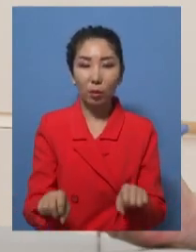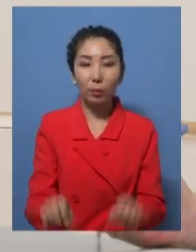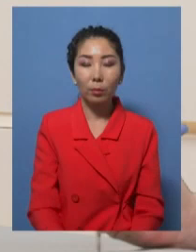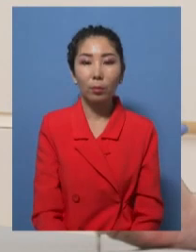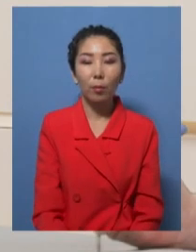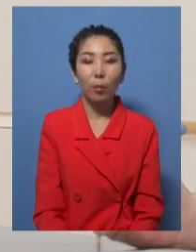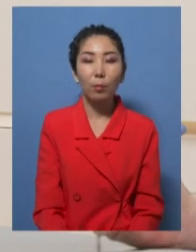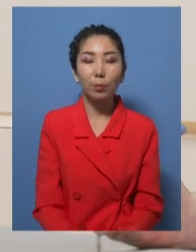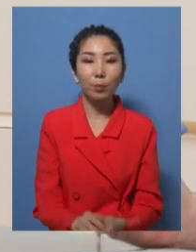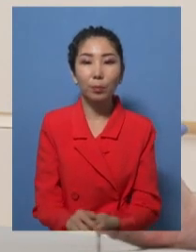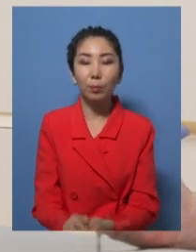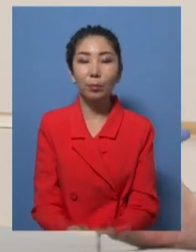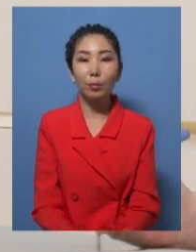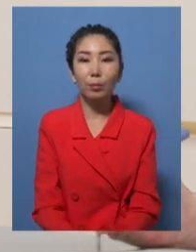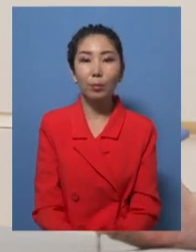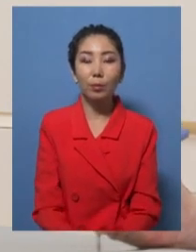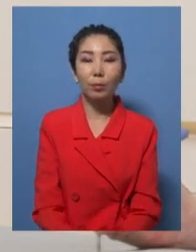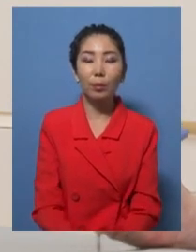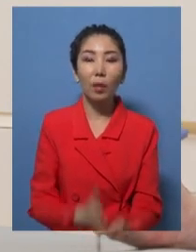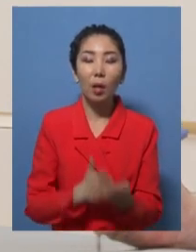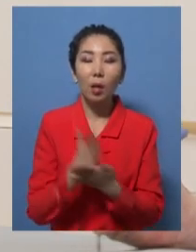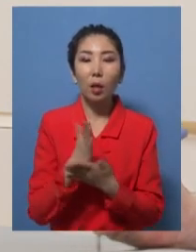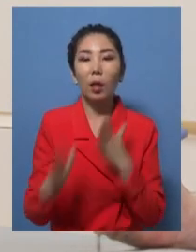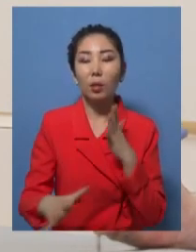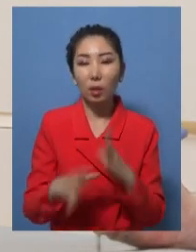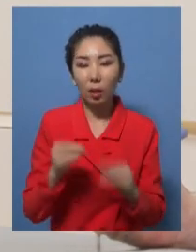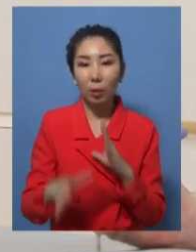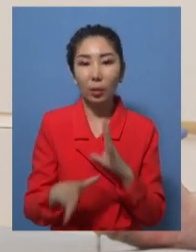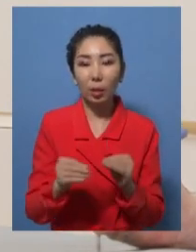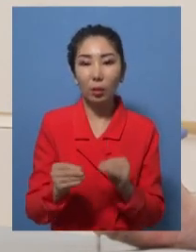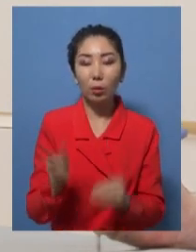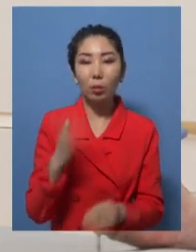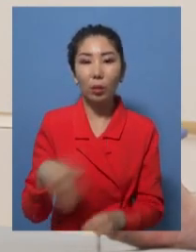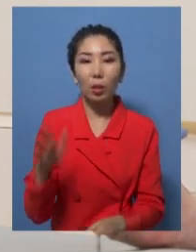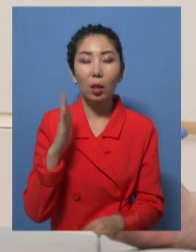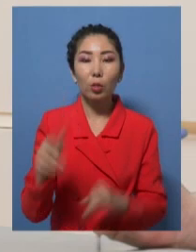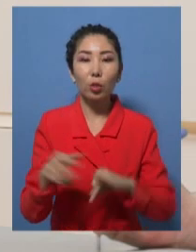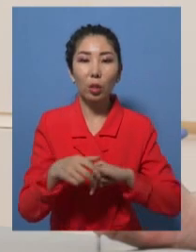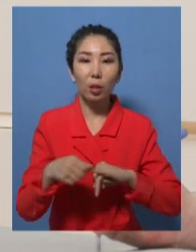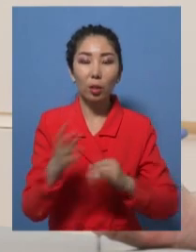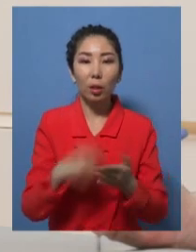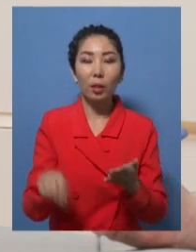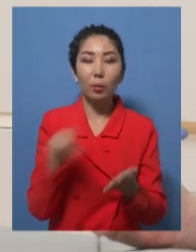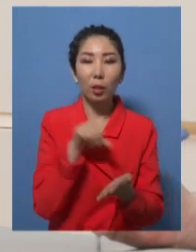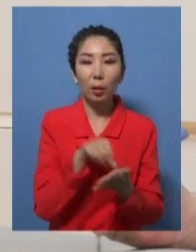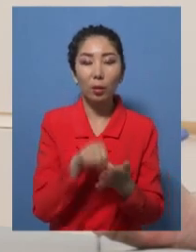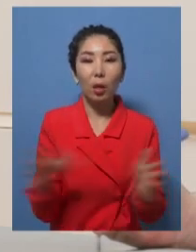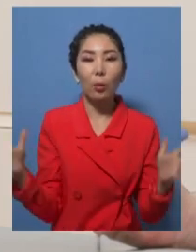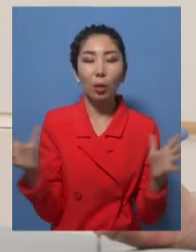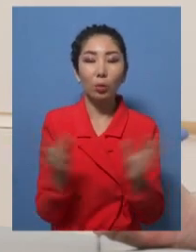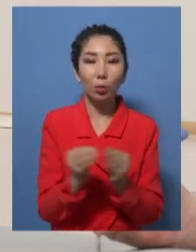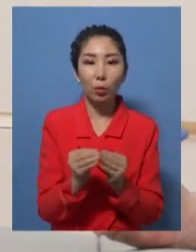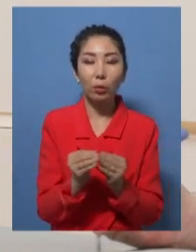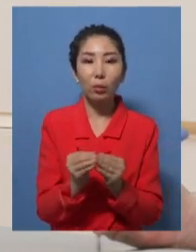алып өз бетінше қаза берген. Болады екен деп дейсіз. Қаза берген. Ал оған негізі жер қатынастар басқармасы, облыстық жер қатынастар басқармасы оған